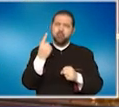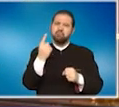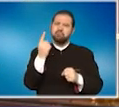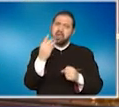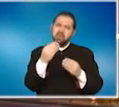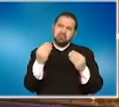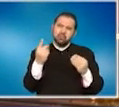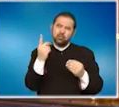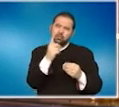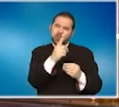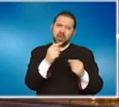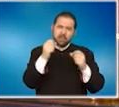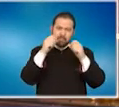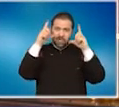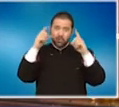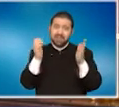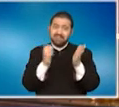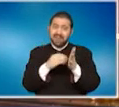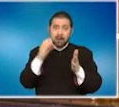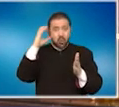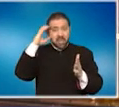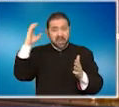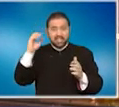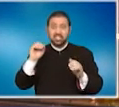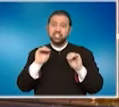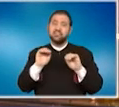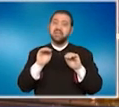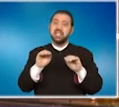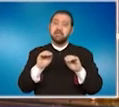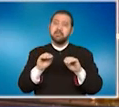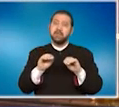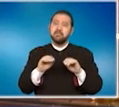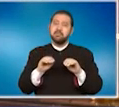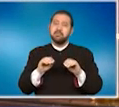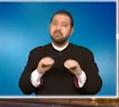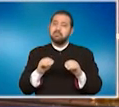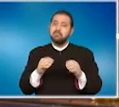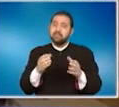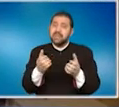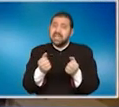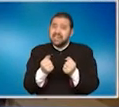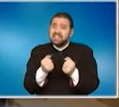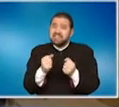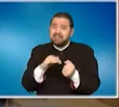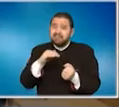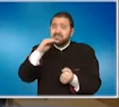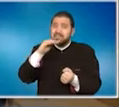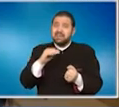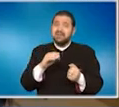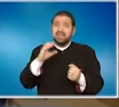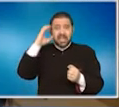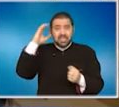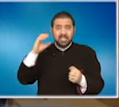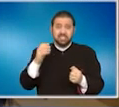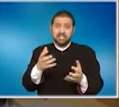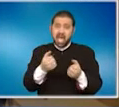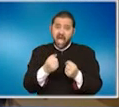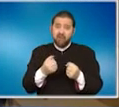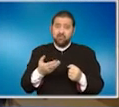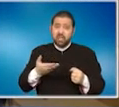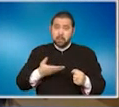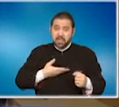săvârșirea unor minuni dumnezeiești, e nevoie de credință. Și vă întrebăm câtă credință a putut să aibă și ce credință a putut să aibă și a avut cu